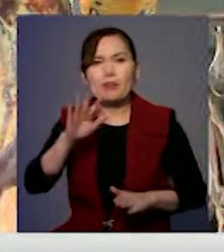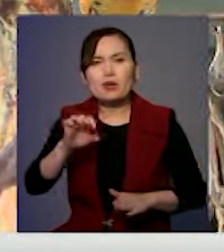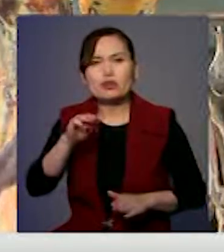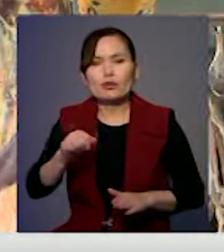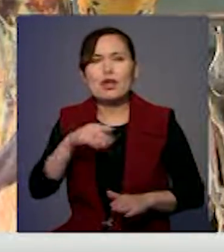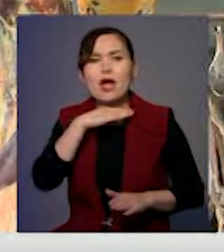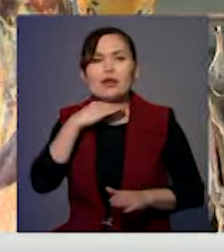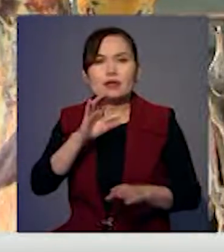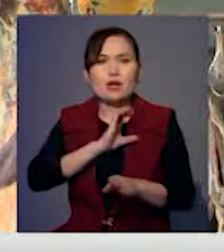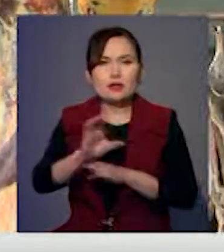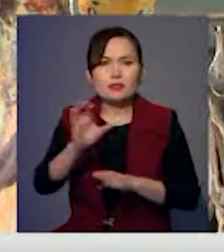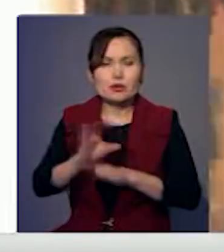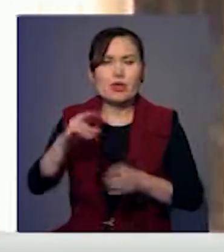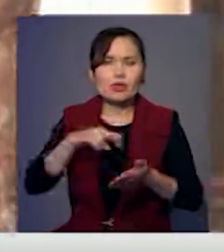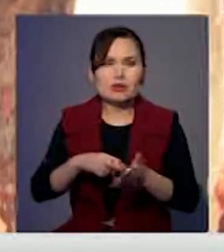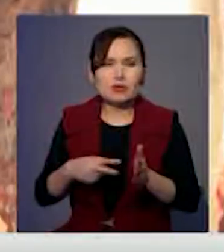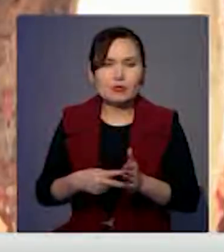ет экспорттау көзделіп отыр.